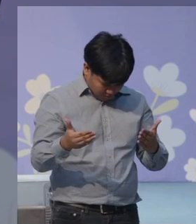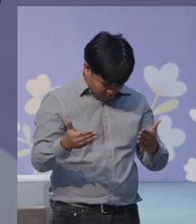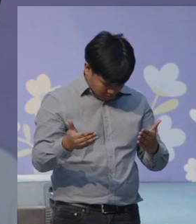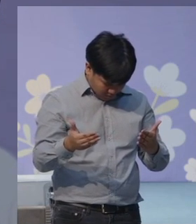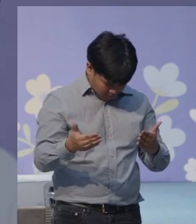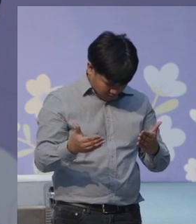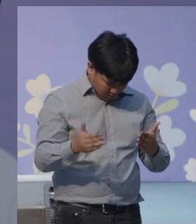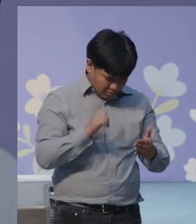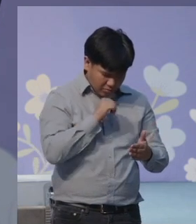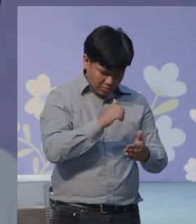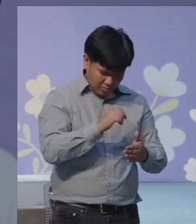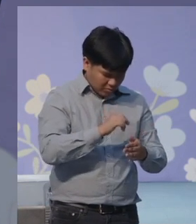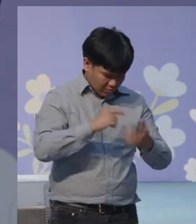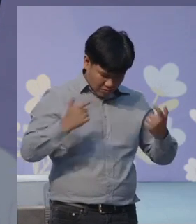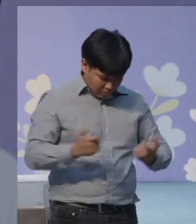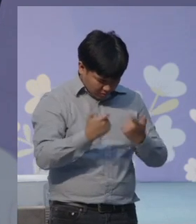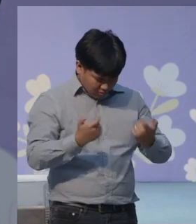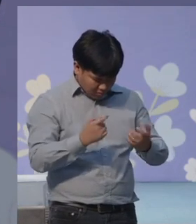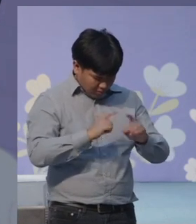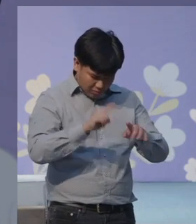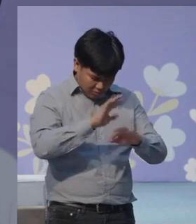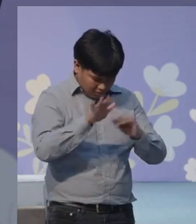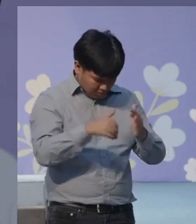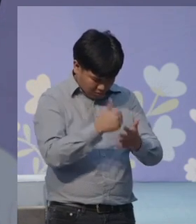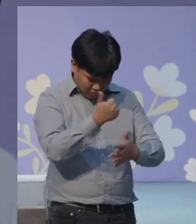kasalanan at ang kabuktutan.